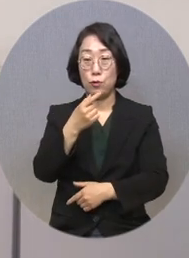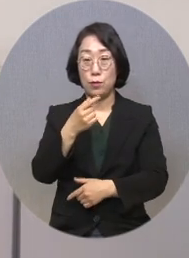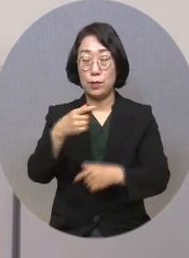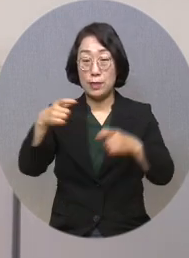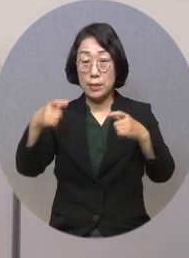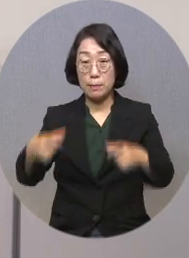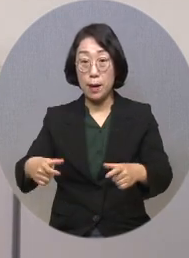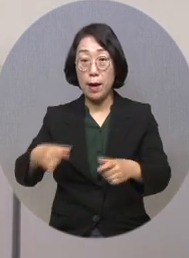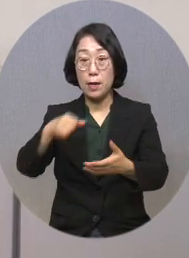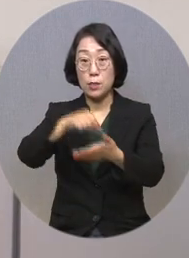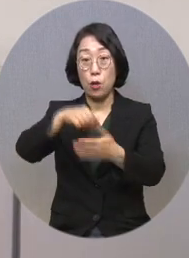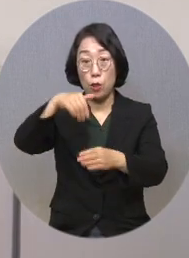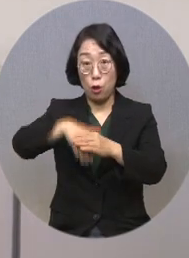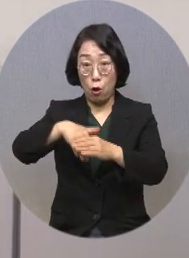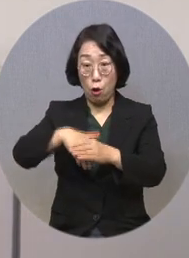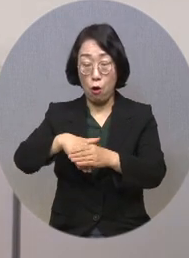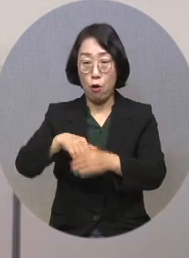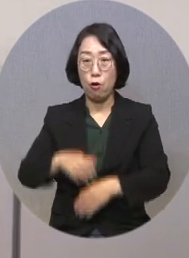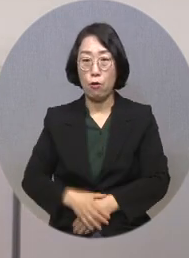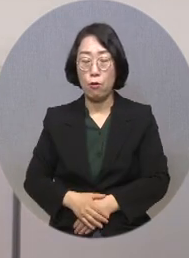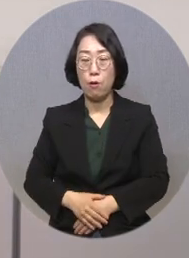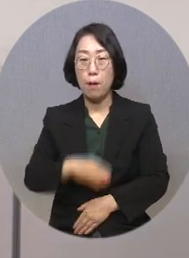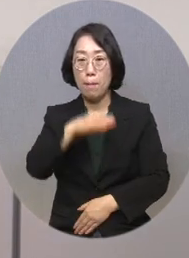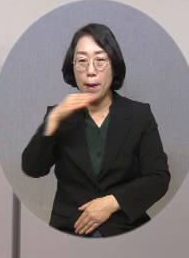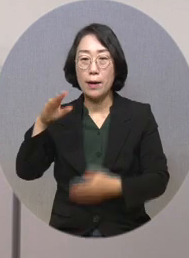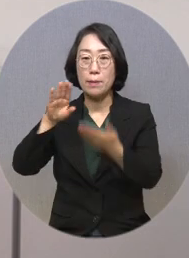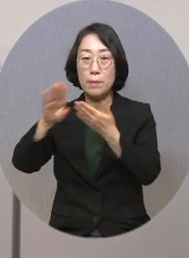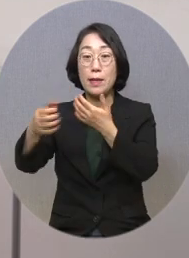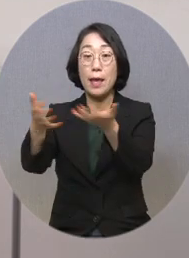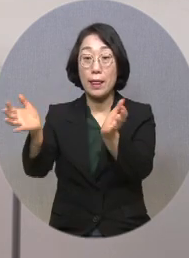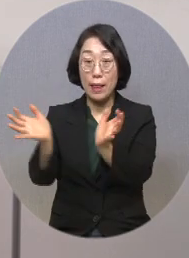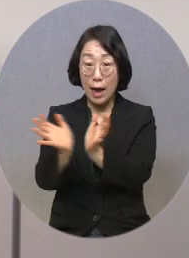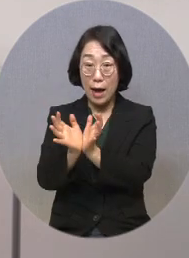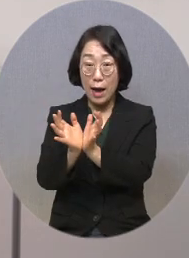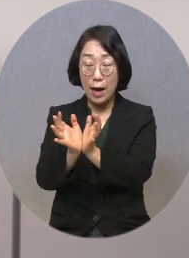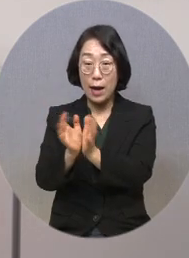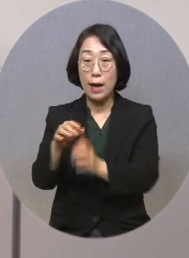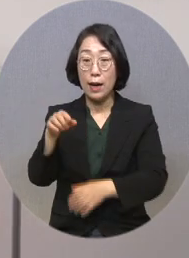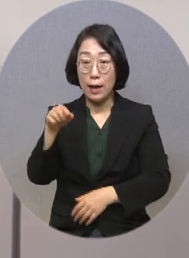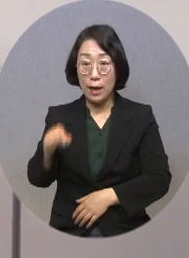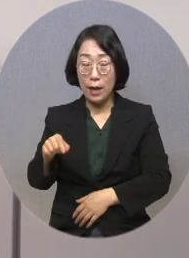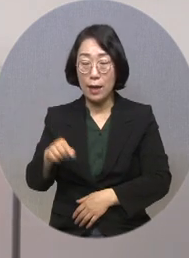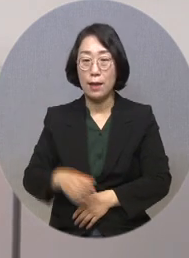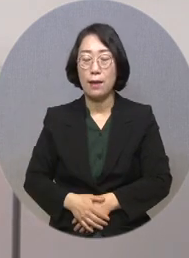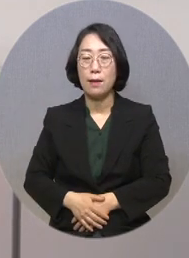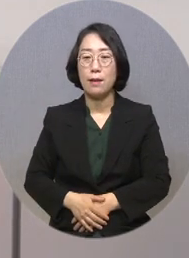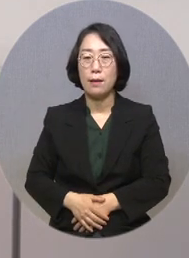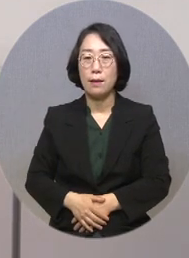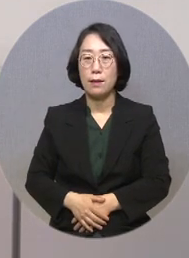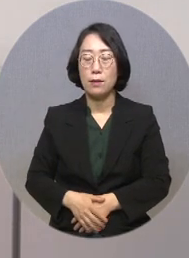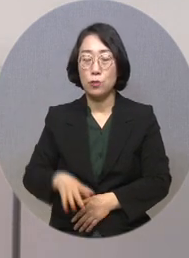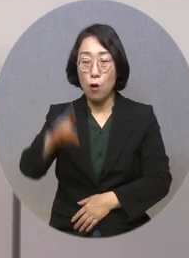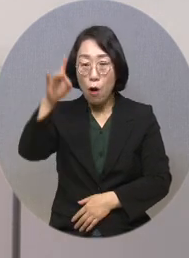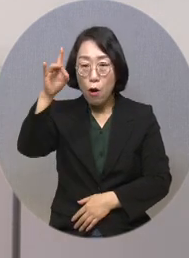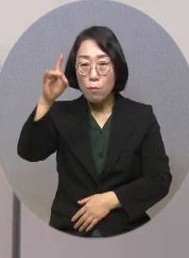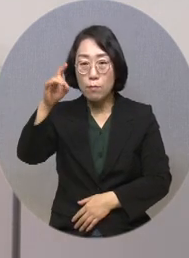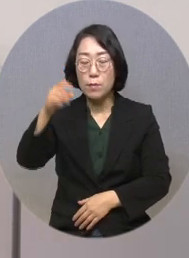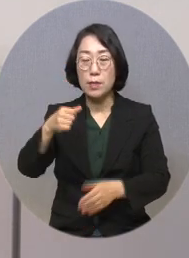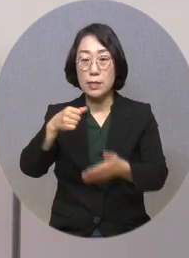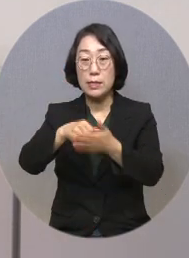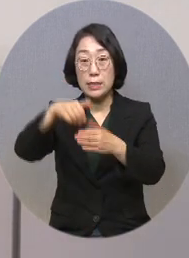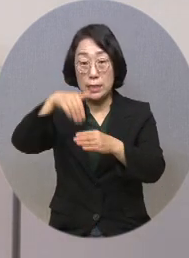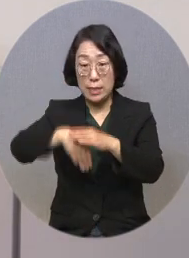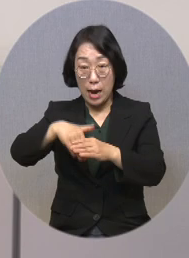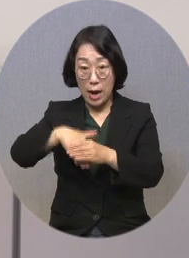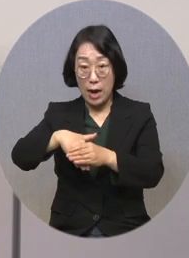지방선거에서 타정당인 바른미래당의 당협위원장으로서 당초 시장선거에